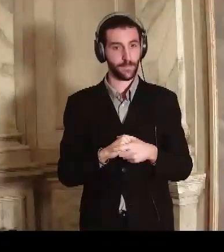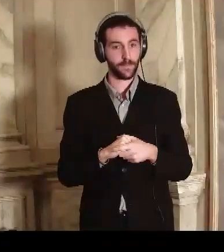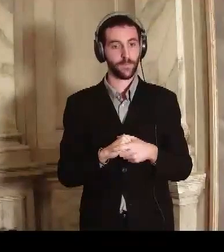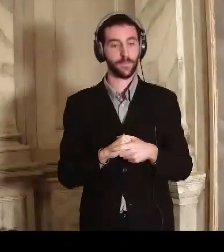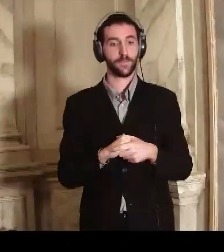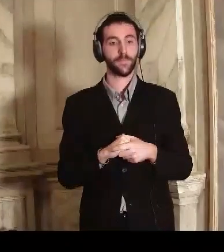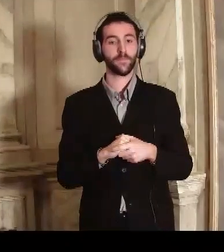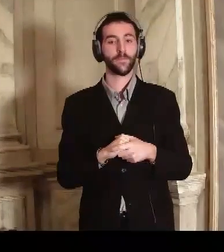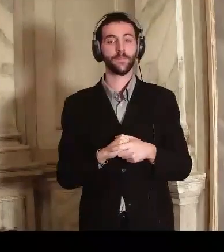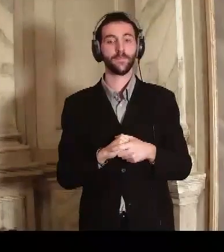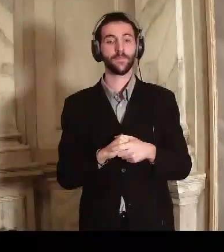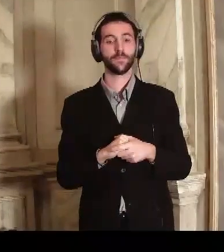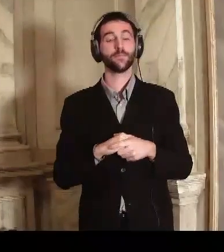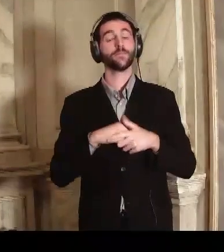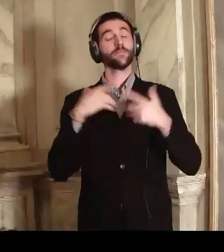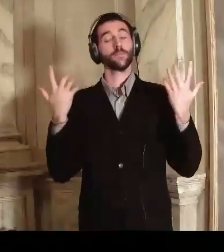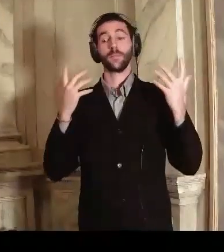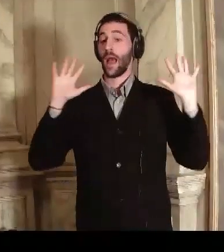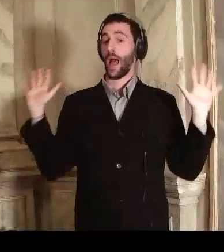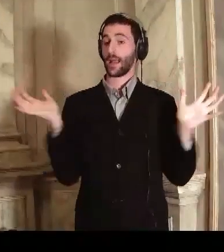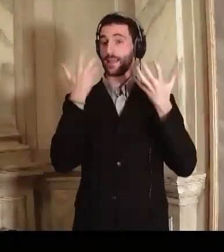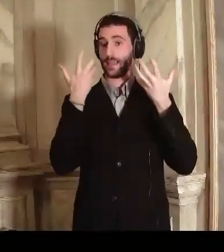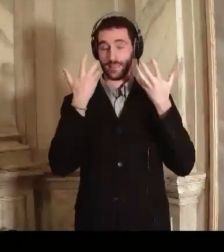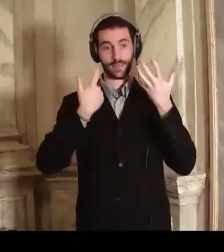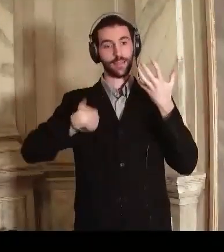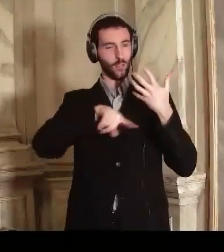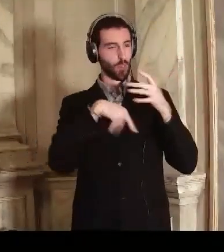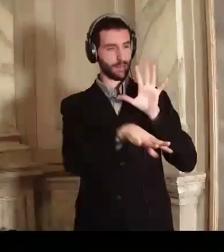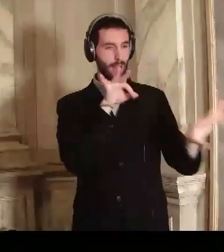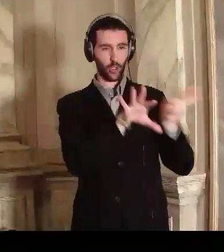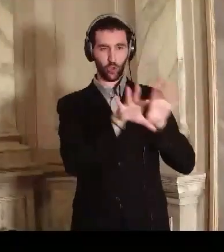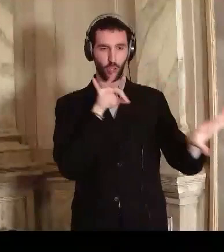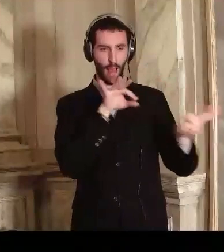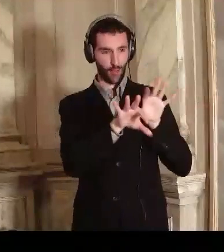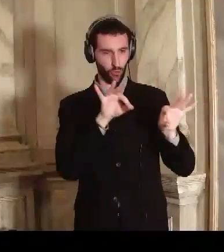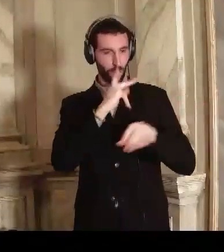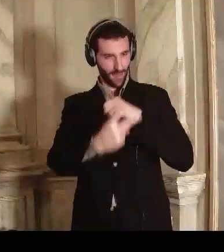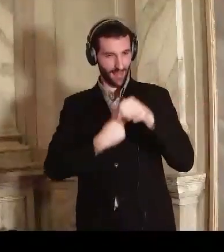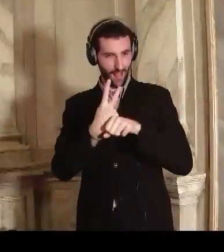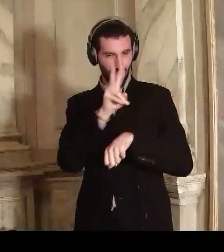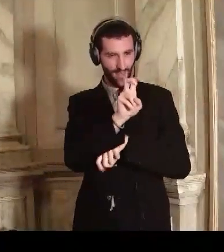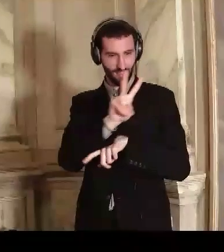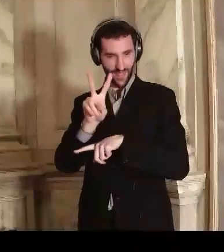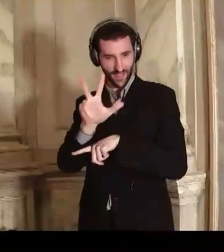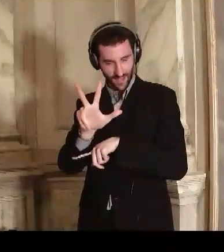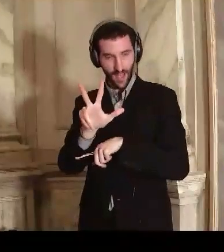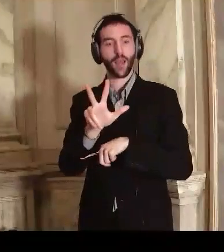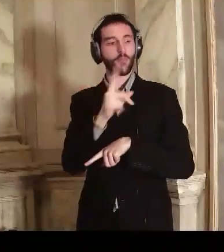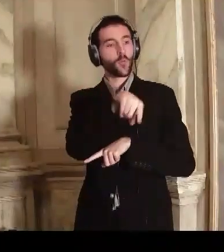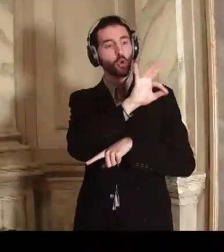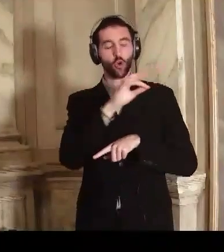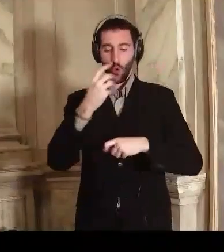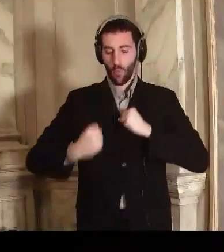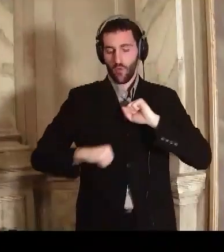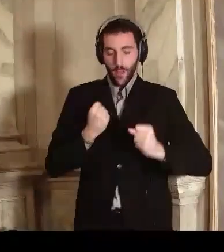E gli artisti delle opere selezionate per Biennale Danza 2023 sono alchimisti del movimento. Il loro